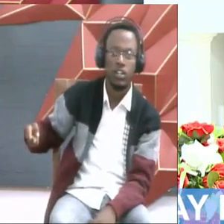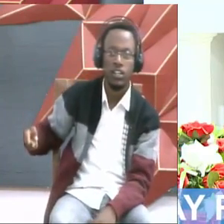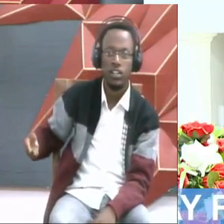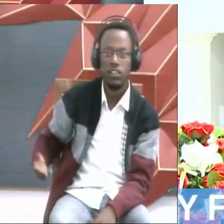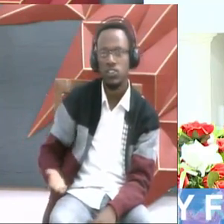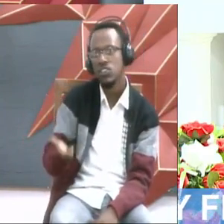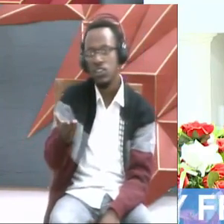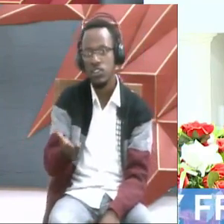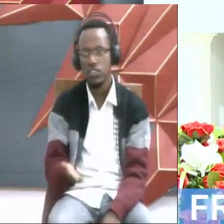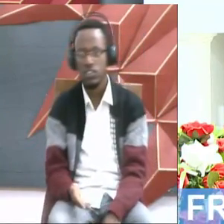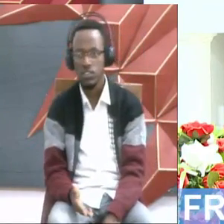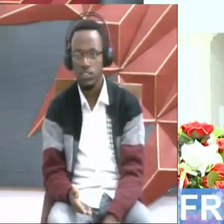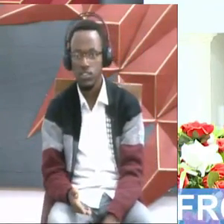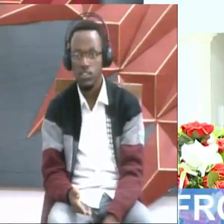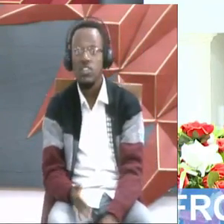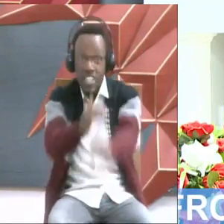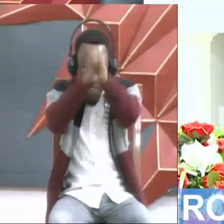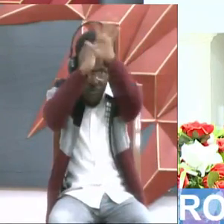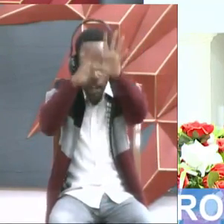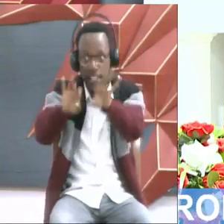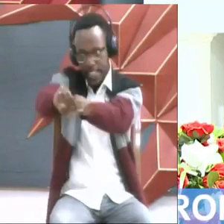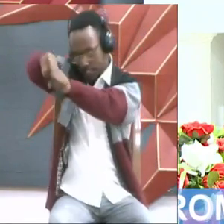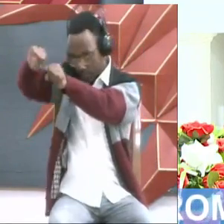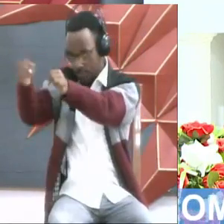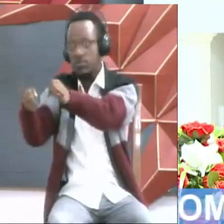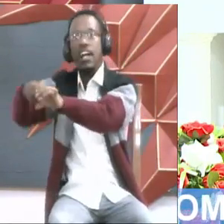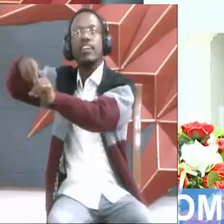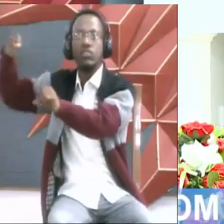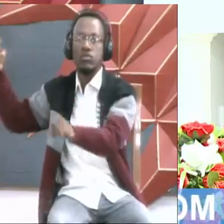pasteur qui enlève cela? Mais non, c'est le Père.